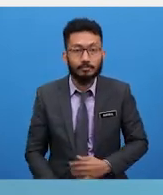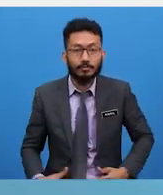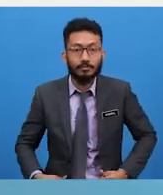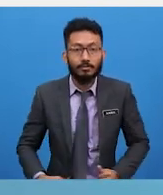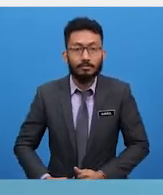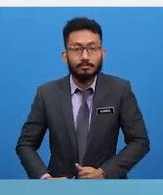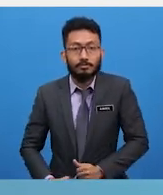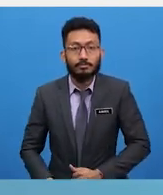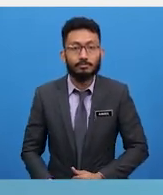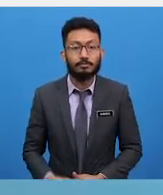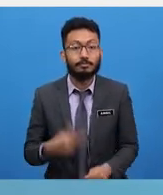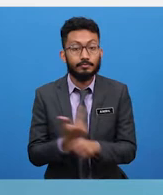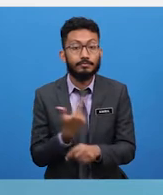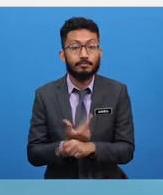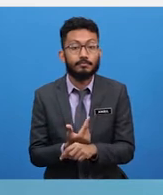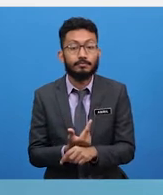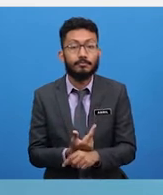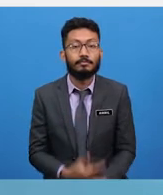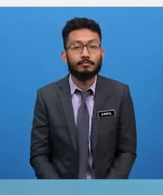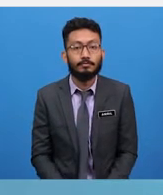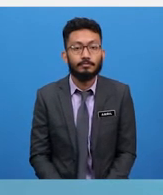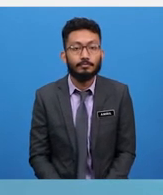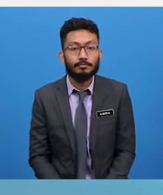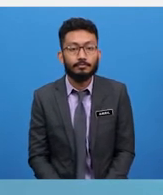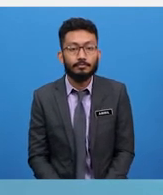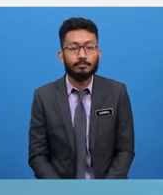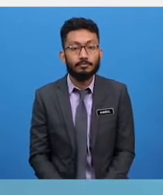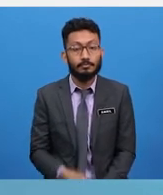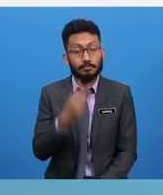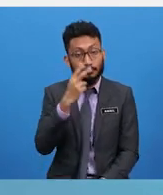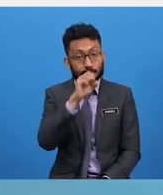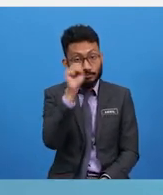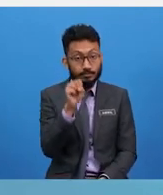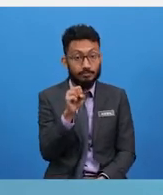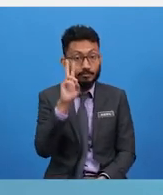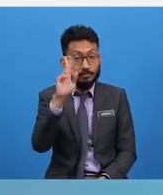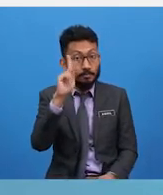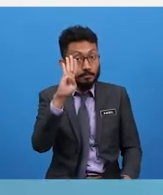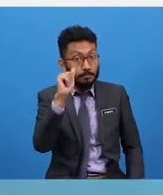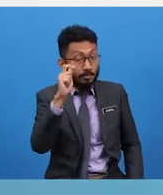Sebagai latihan penggayaan, sila lihat soalan kebat pada skrin.